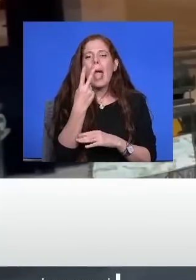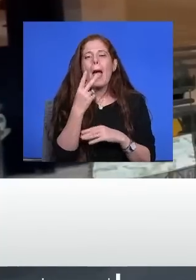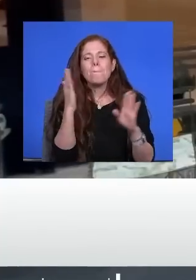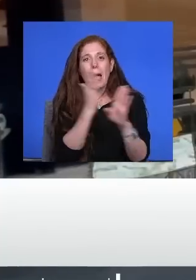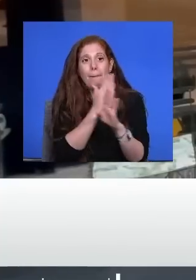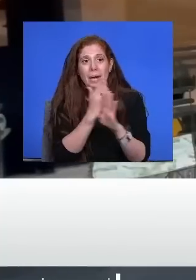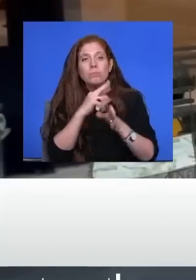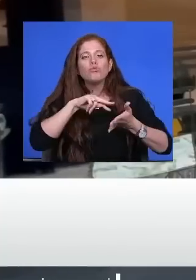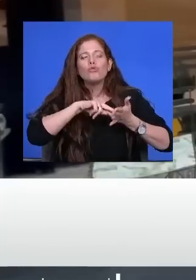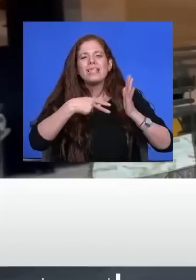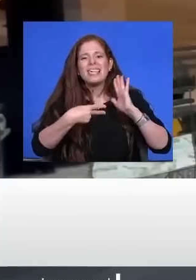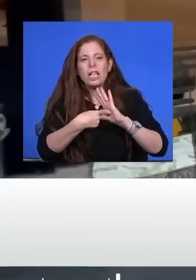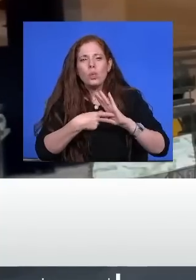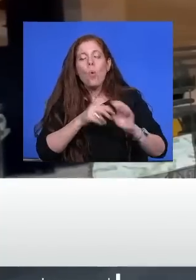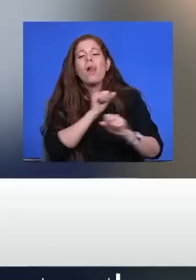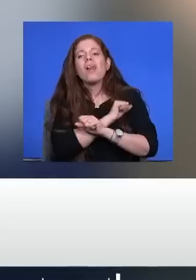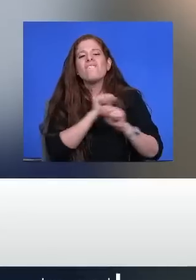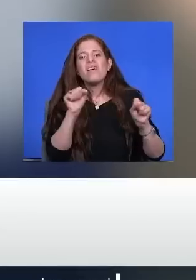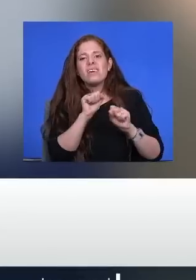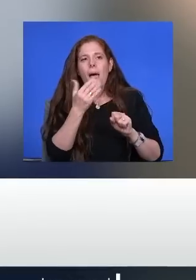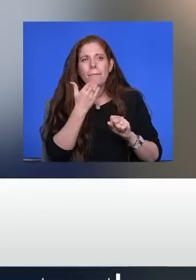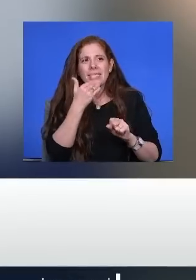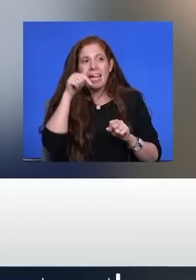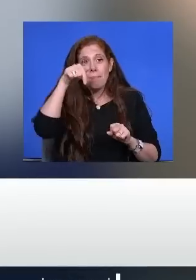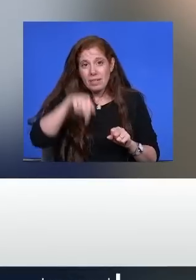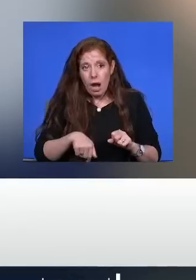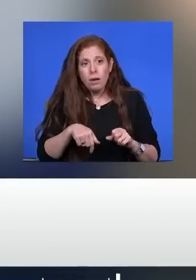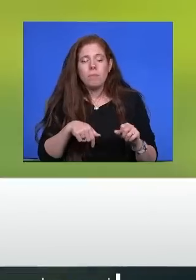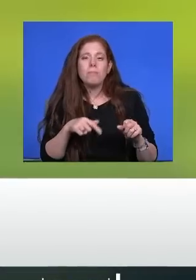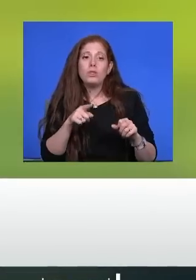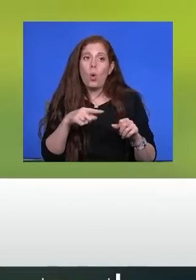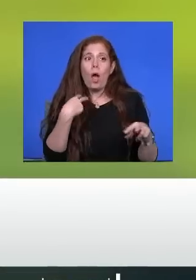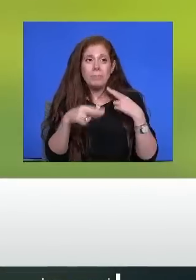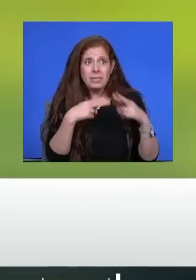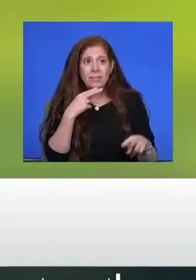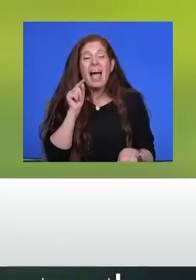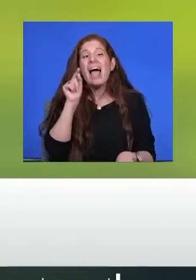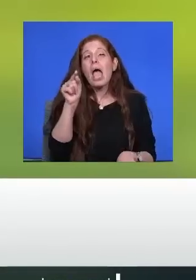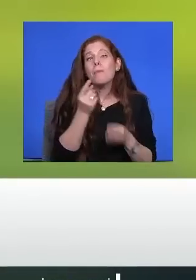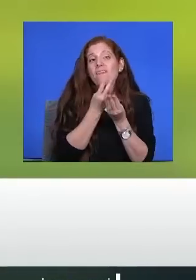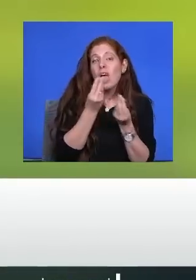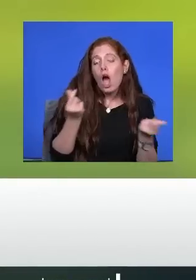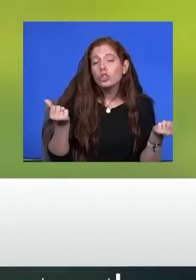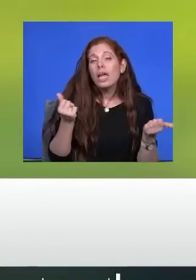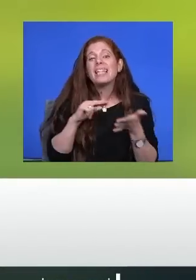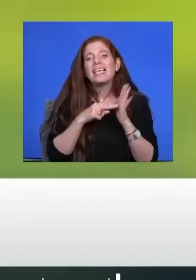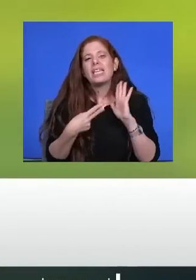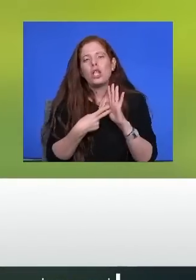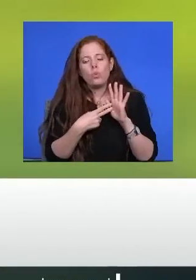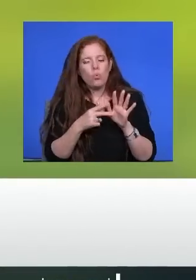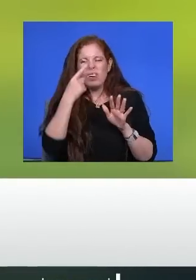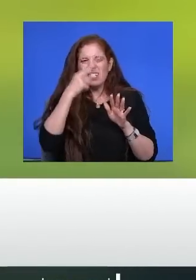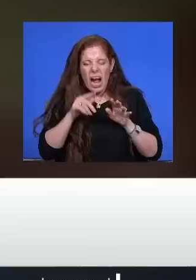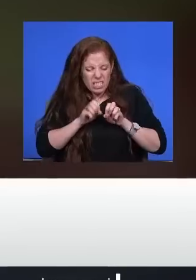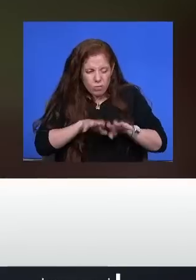שתכננו לפגע בישראלים כאן בתוך המסעדה הזאת. הם, על פי החשד, תכננו להציף אותה בגז רעיל, או